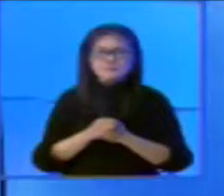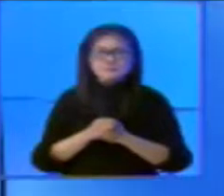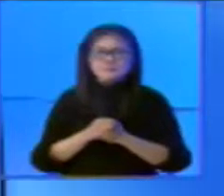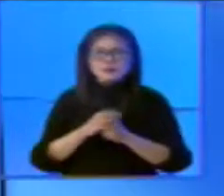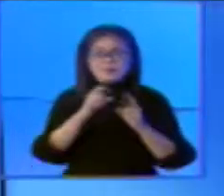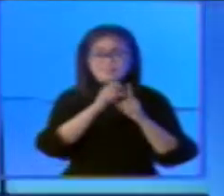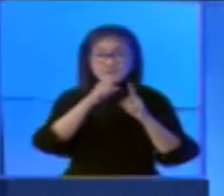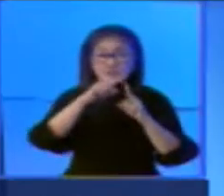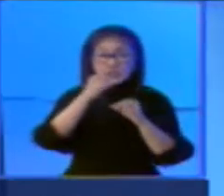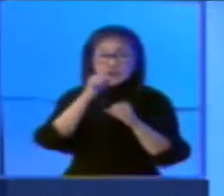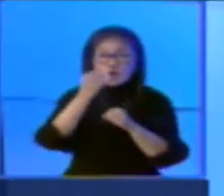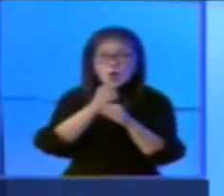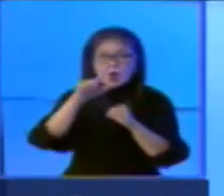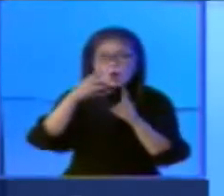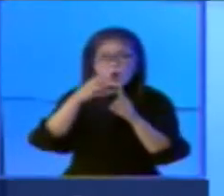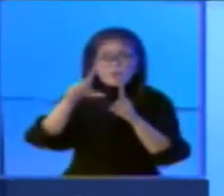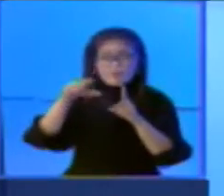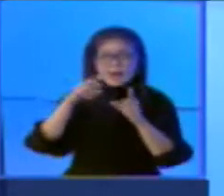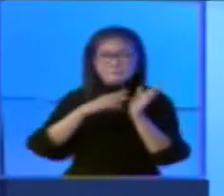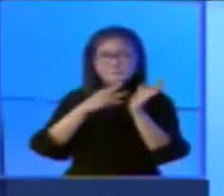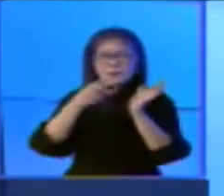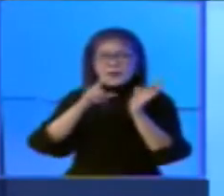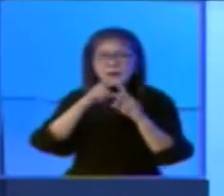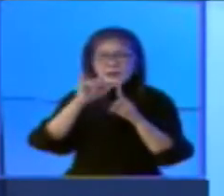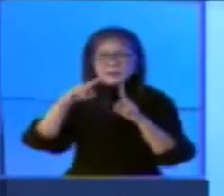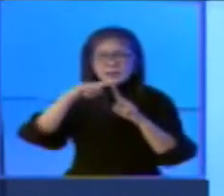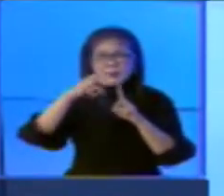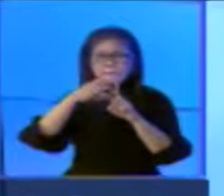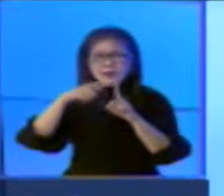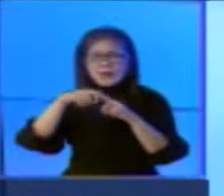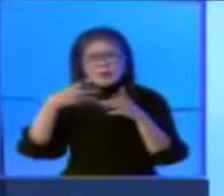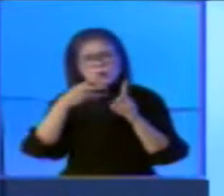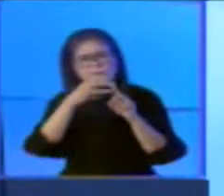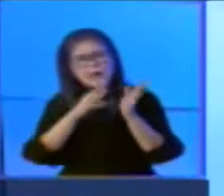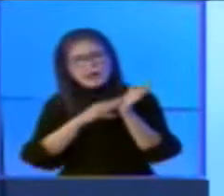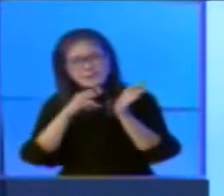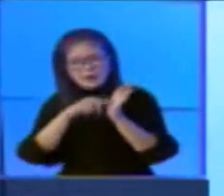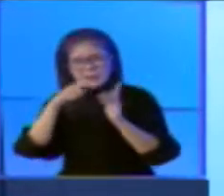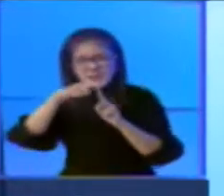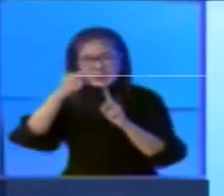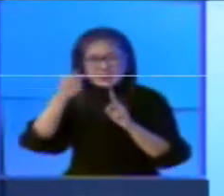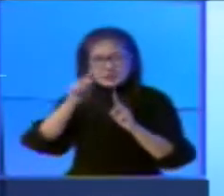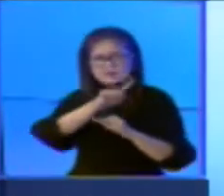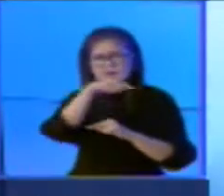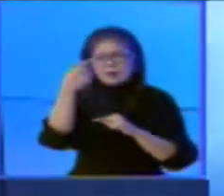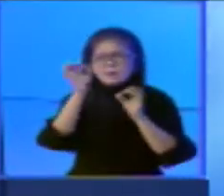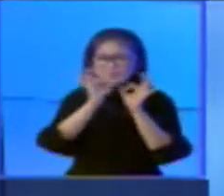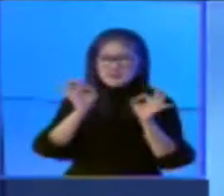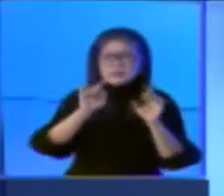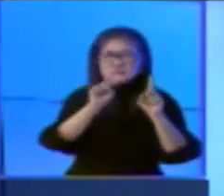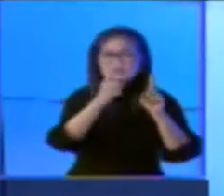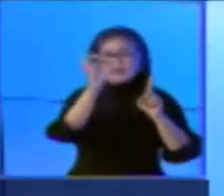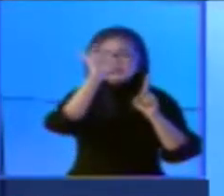Pemirsa, PT Global Mediacom TBK atau BMTR mencatat peningkatan pendapatan bersih hingga 11% sepanjang tahun